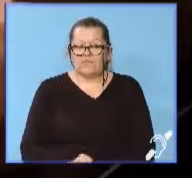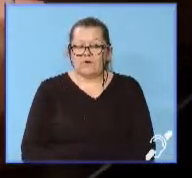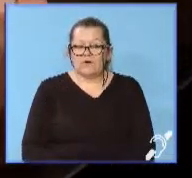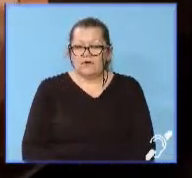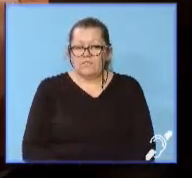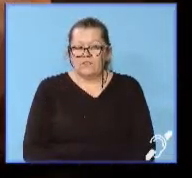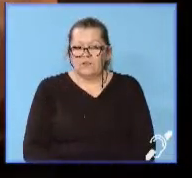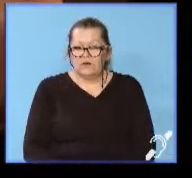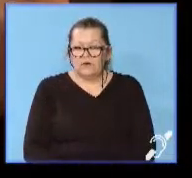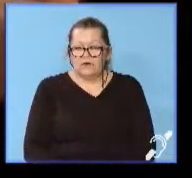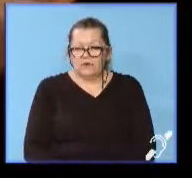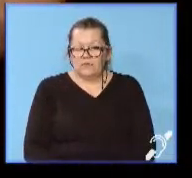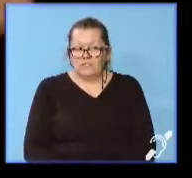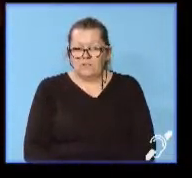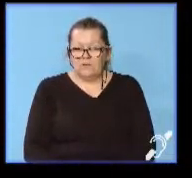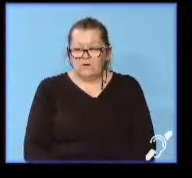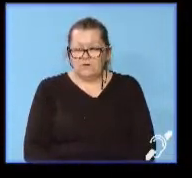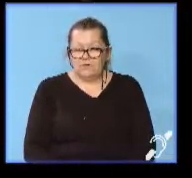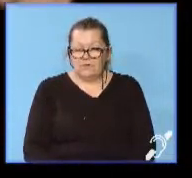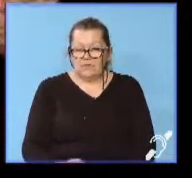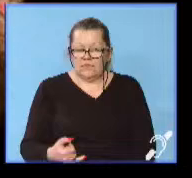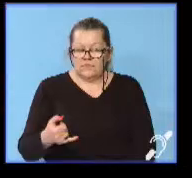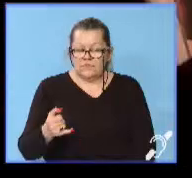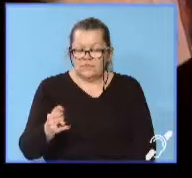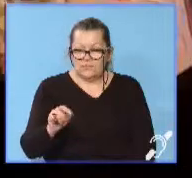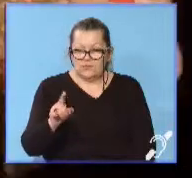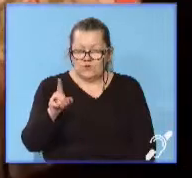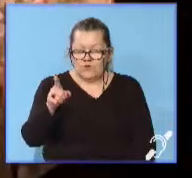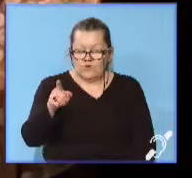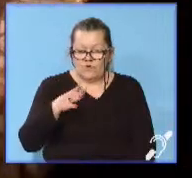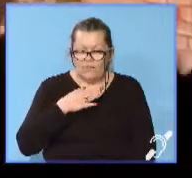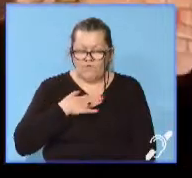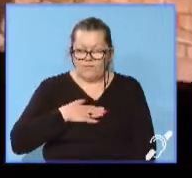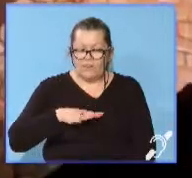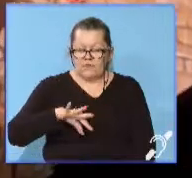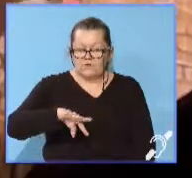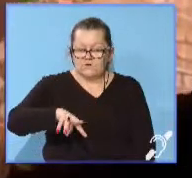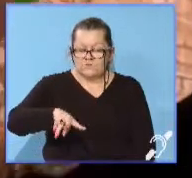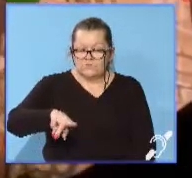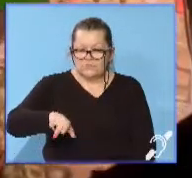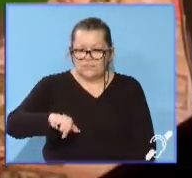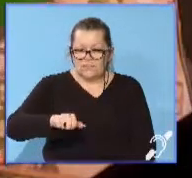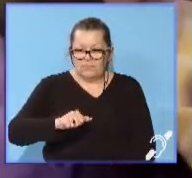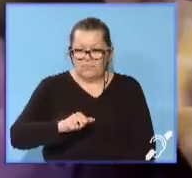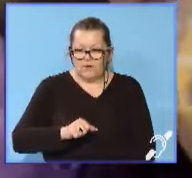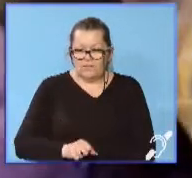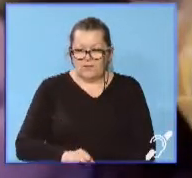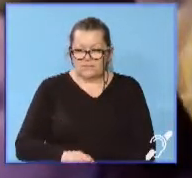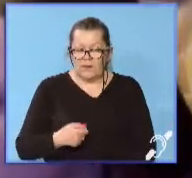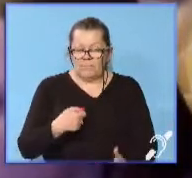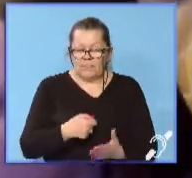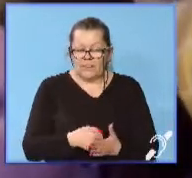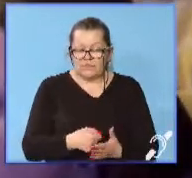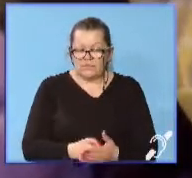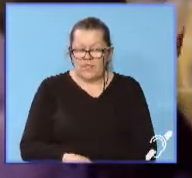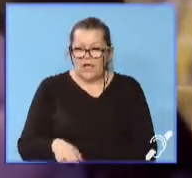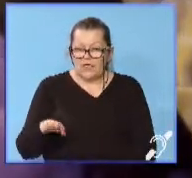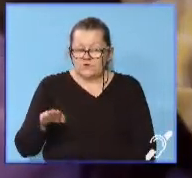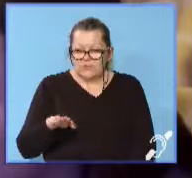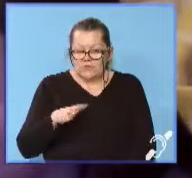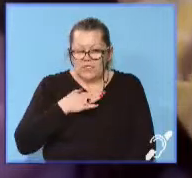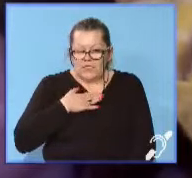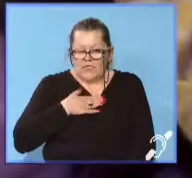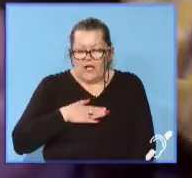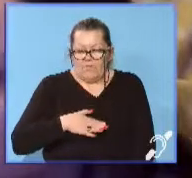mă și tu vrei să mi fi fata ai să mătești pentru asta cei mici au fost